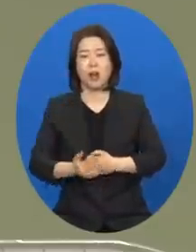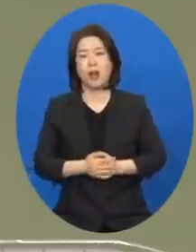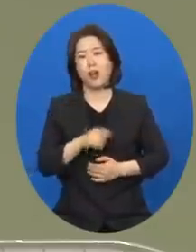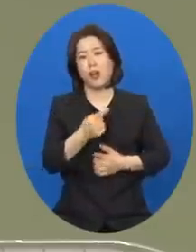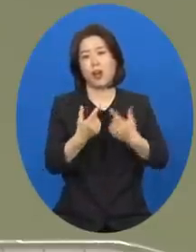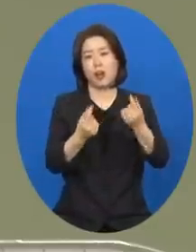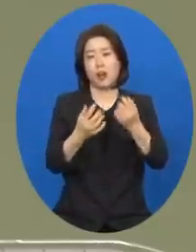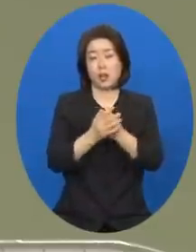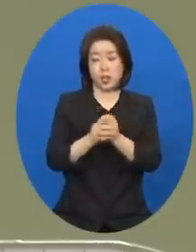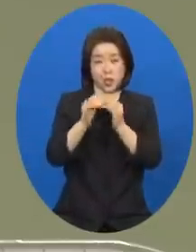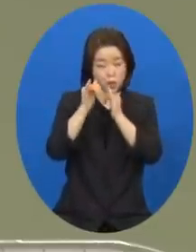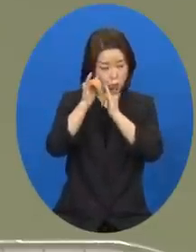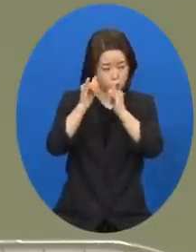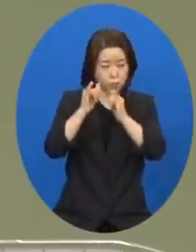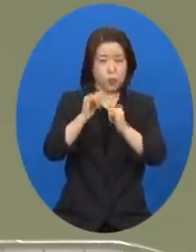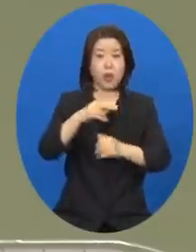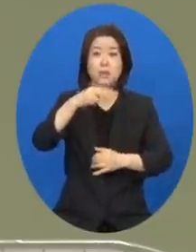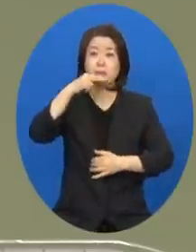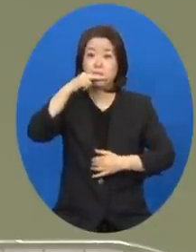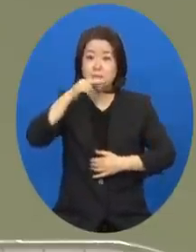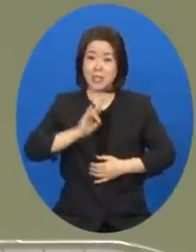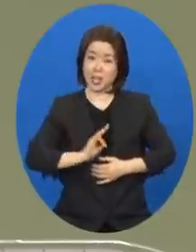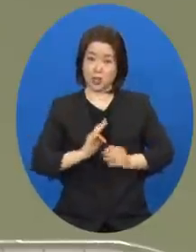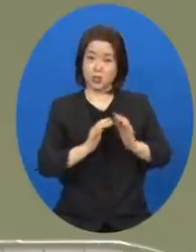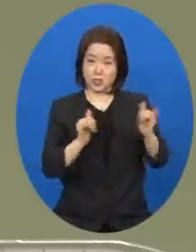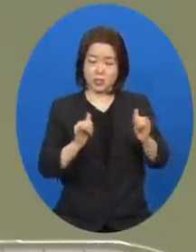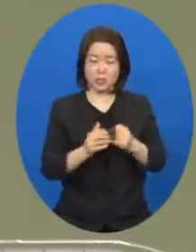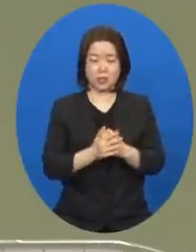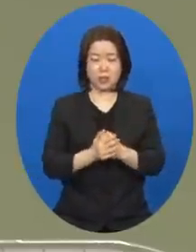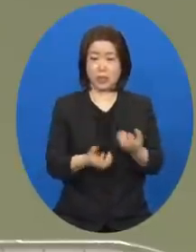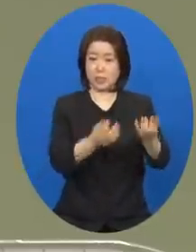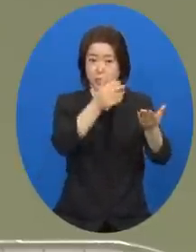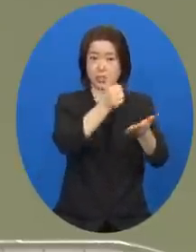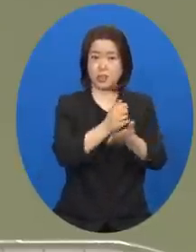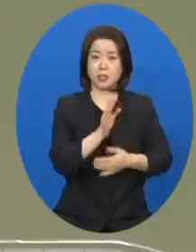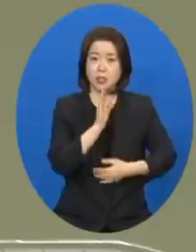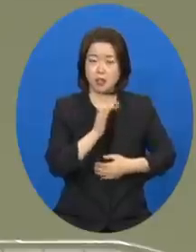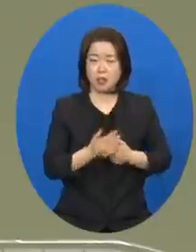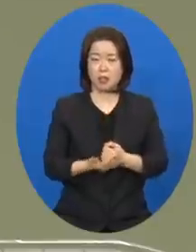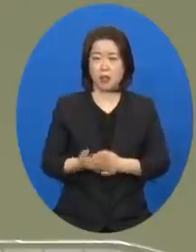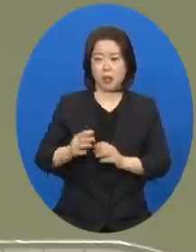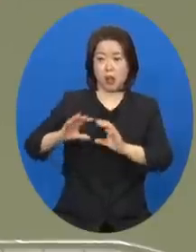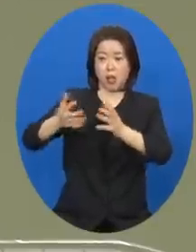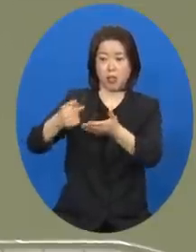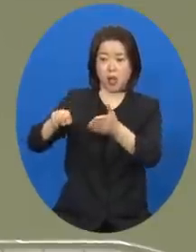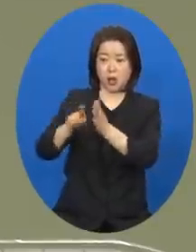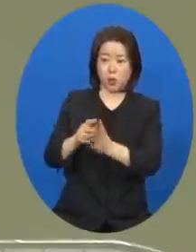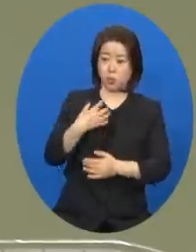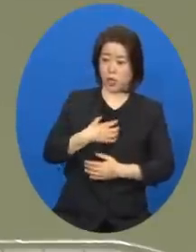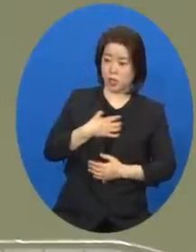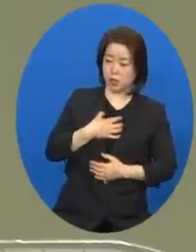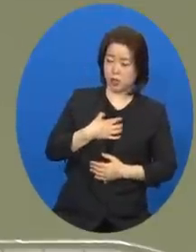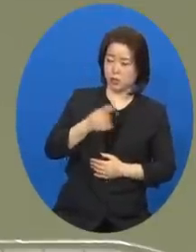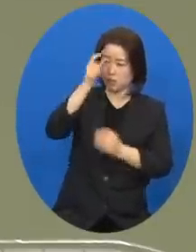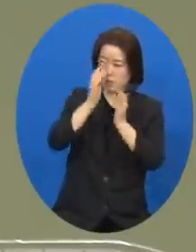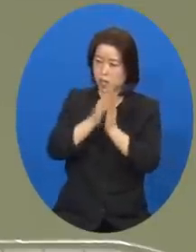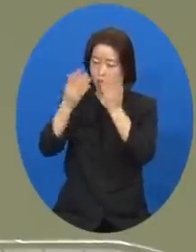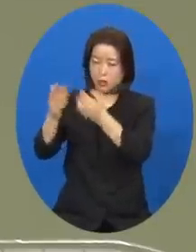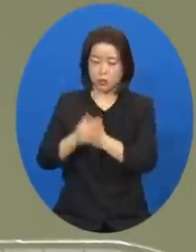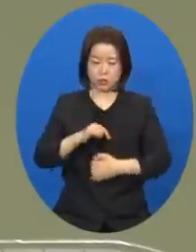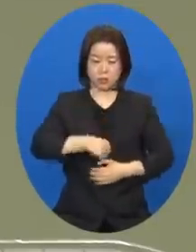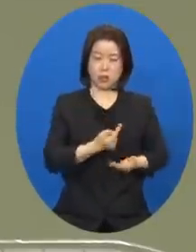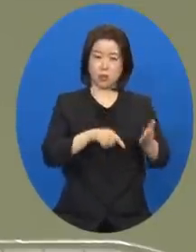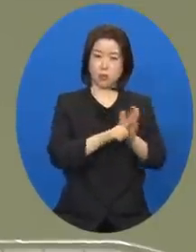그렇게 훌륭한 선지자예요. 제사장인데 나라 위에서 그는 걱정이지 자기 위에서는 걱정이